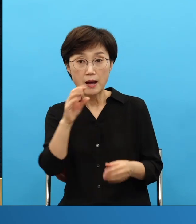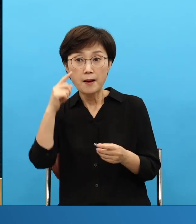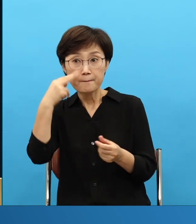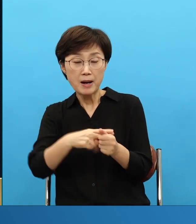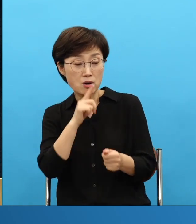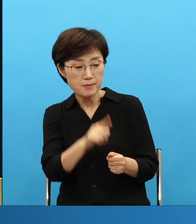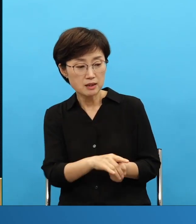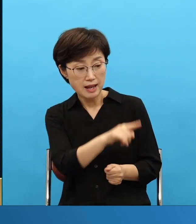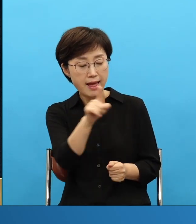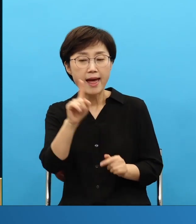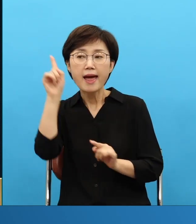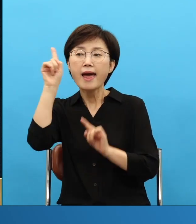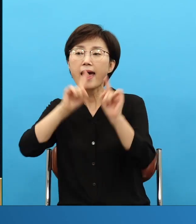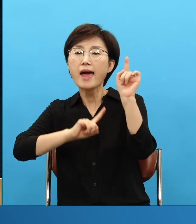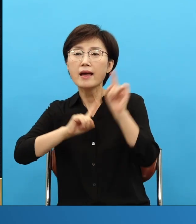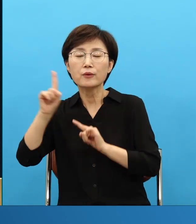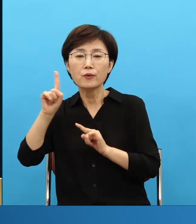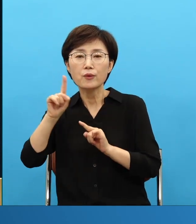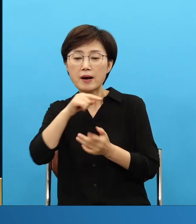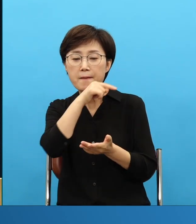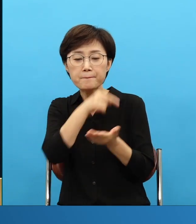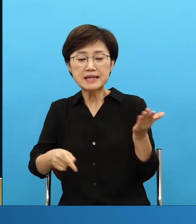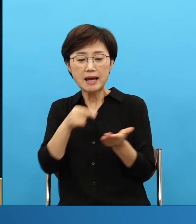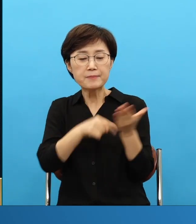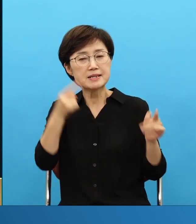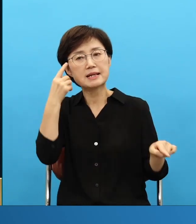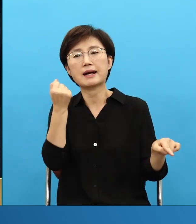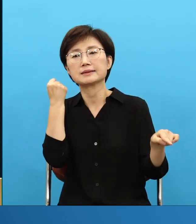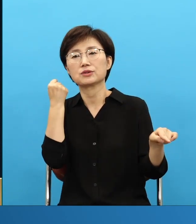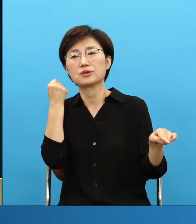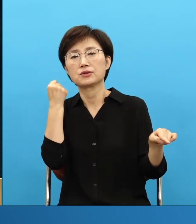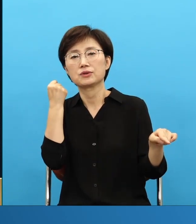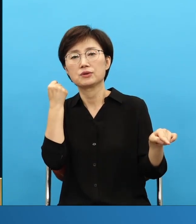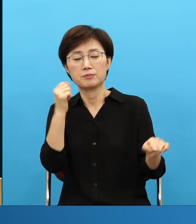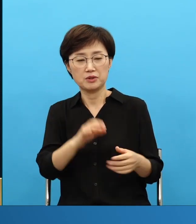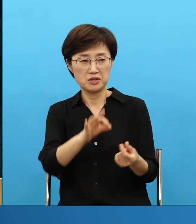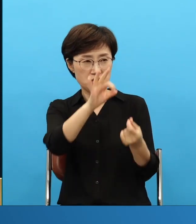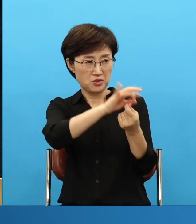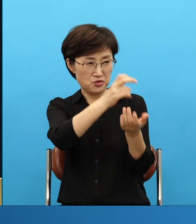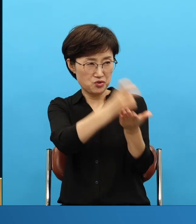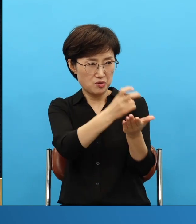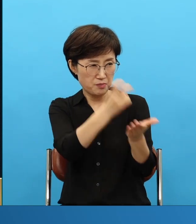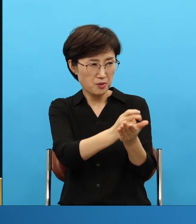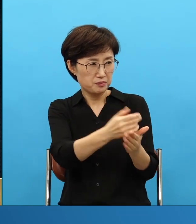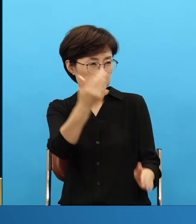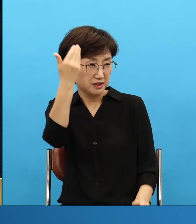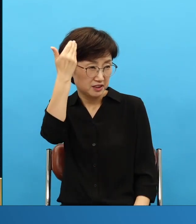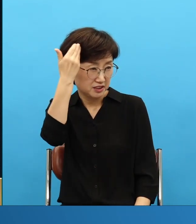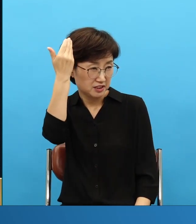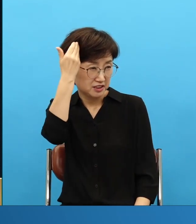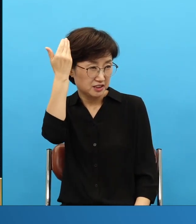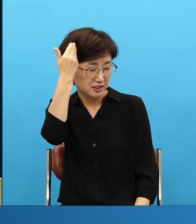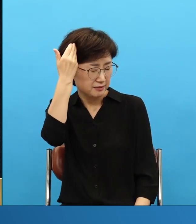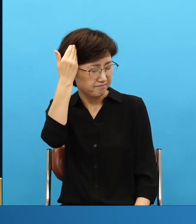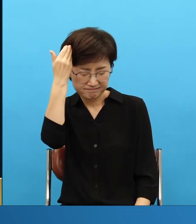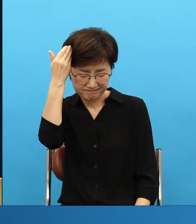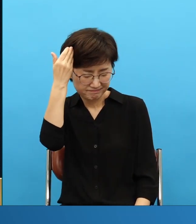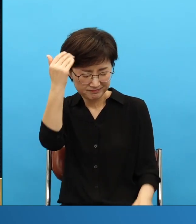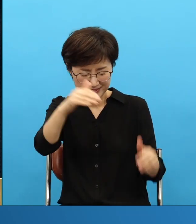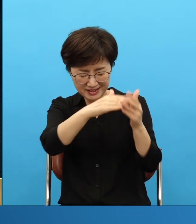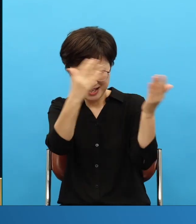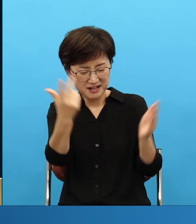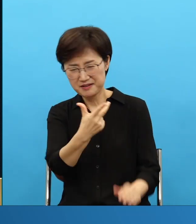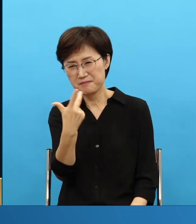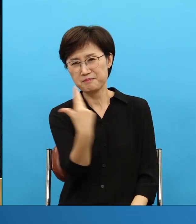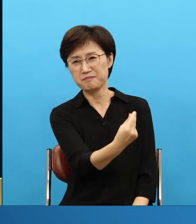those men who do evil. 지금까지 내가 자랑하던 거 배웠던 거 율법 모든 바리새인 전부 배설물로 여긴다. All the things that